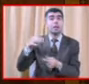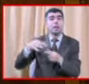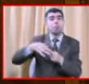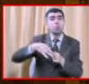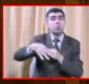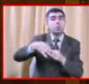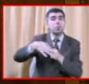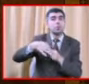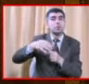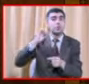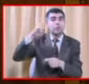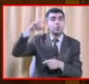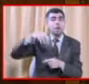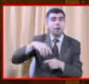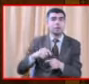اكادير 110 ملم،